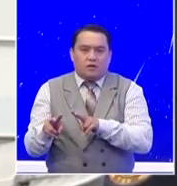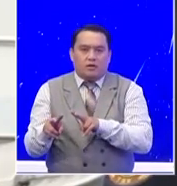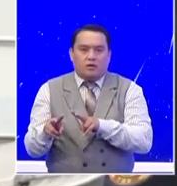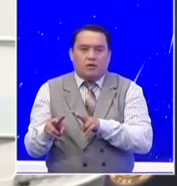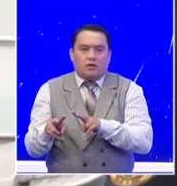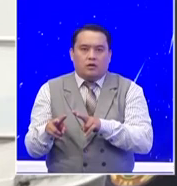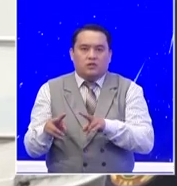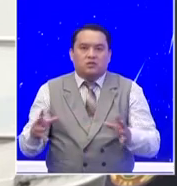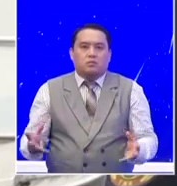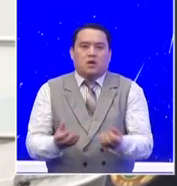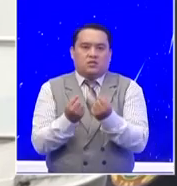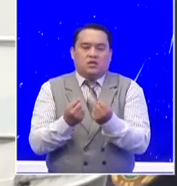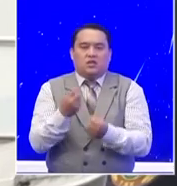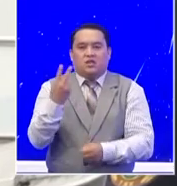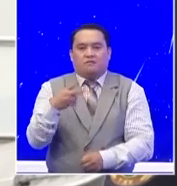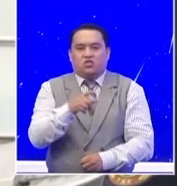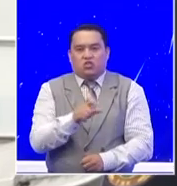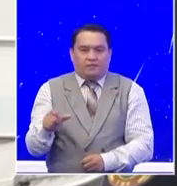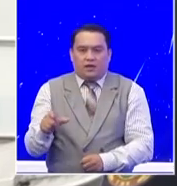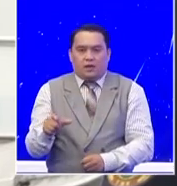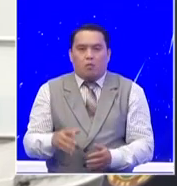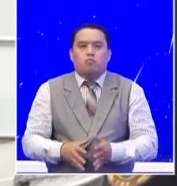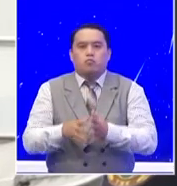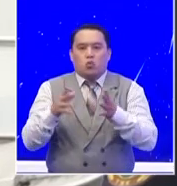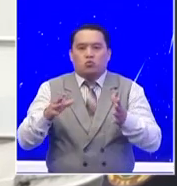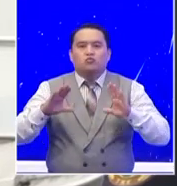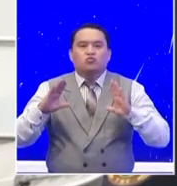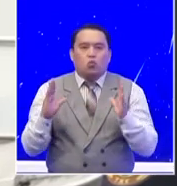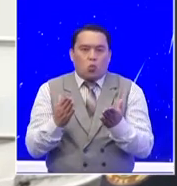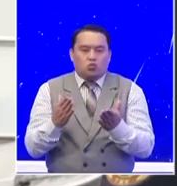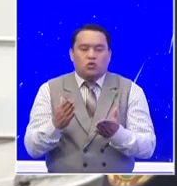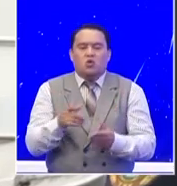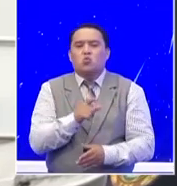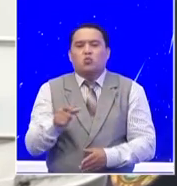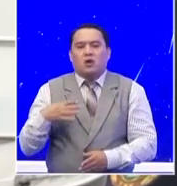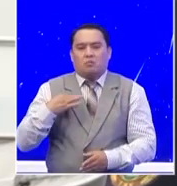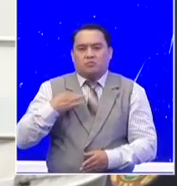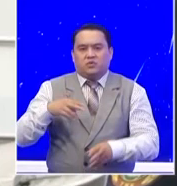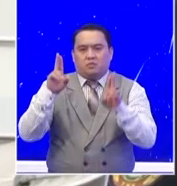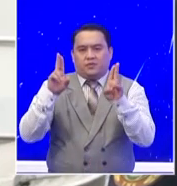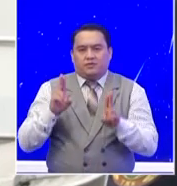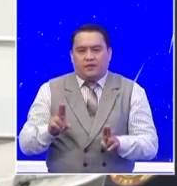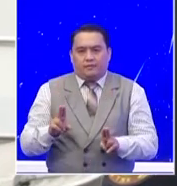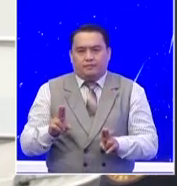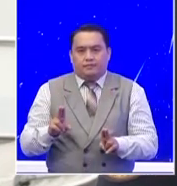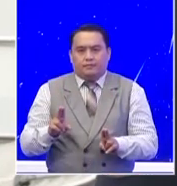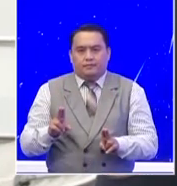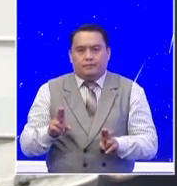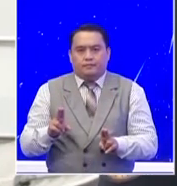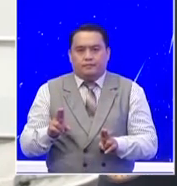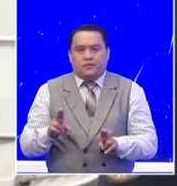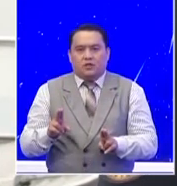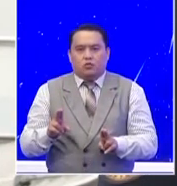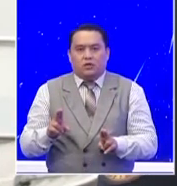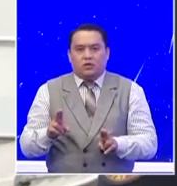уже спасены порядка 20 человек. В большинстве случаев люди пренебрегают правилами безопасности на воде.